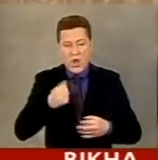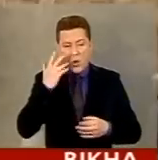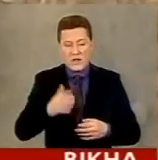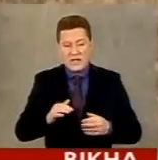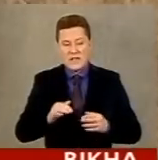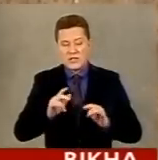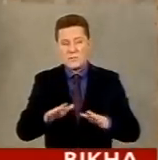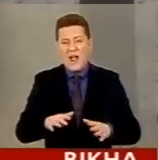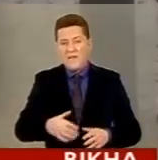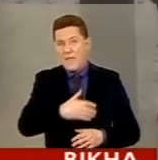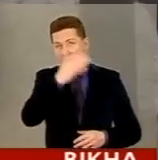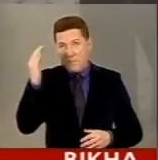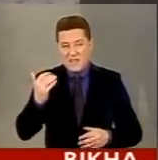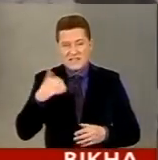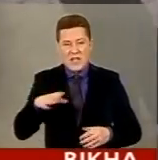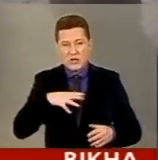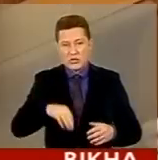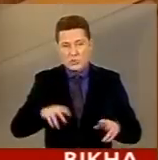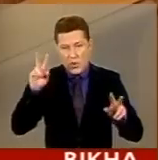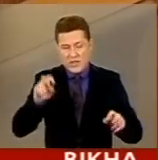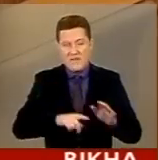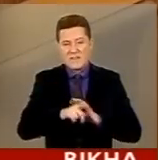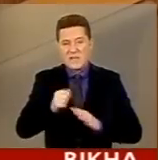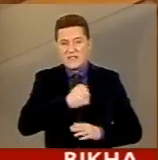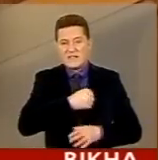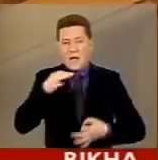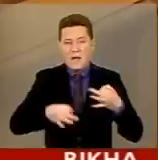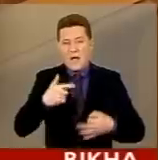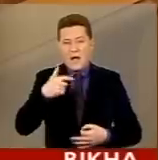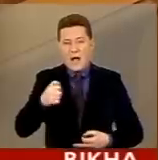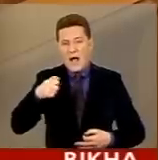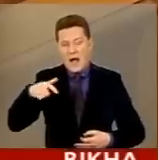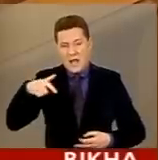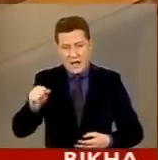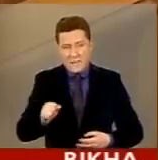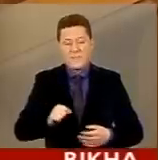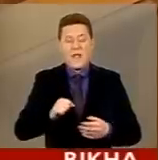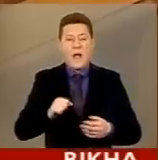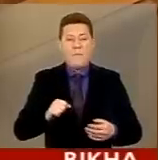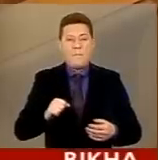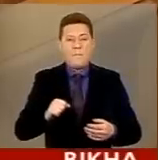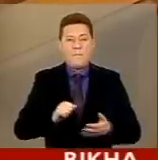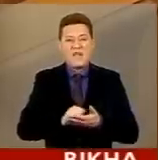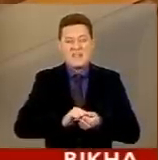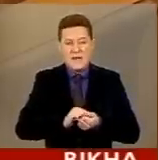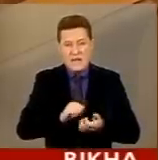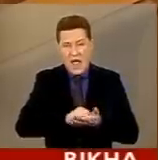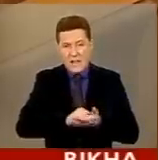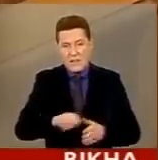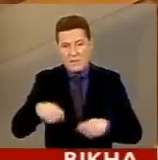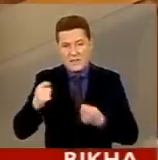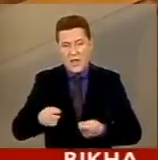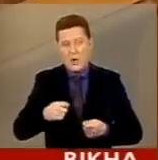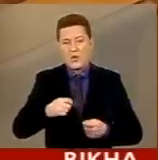до цього оточення Януковича візьметься Гаага. Матеріали Міжнародний кримінальний суд передає прокурор Міжнародного кримінального суду.